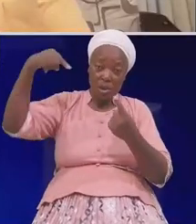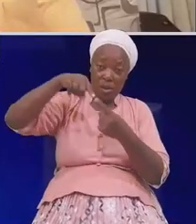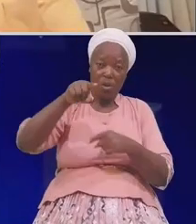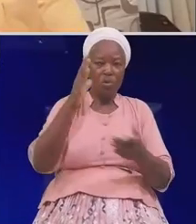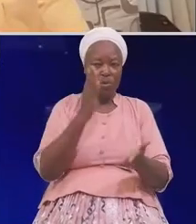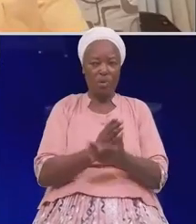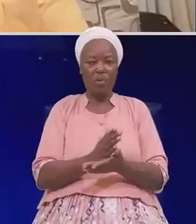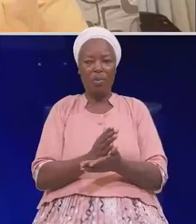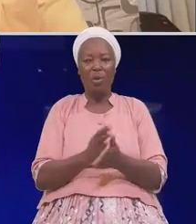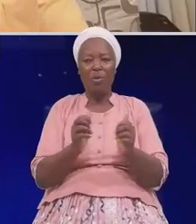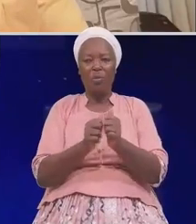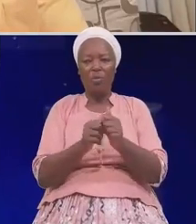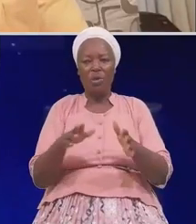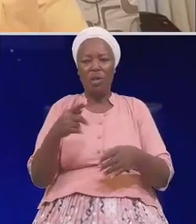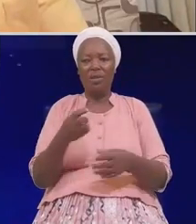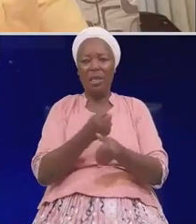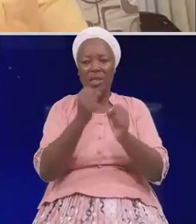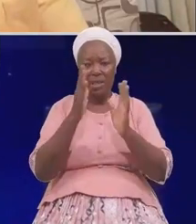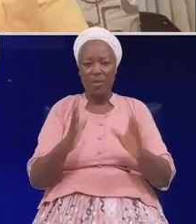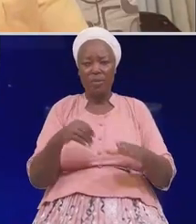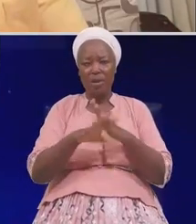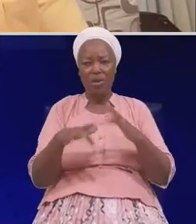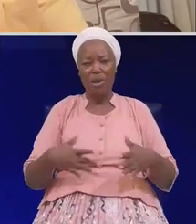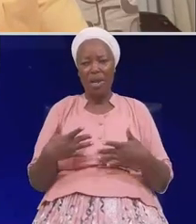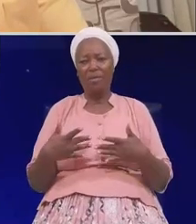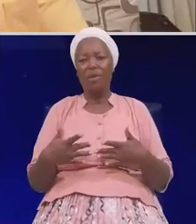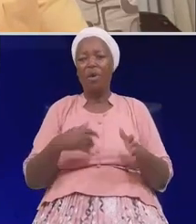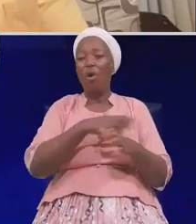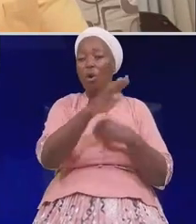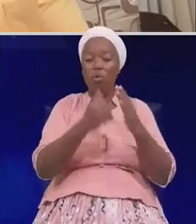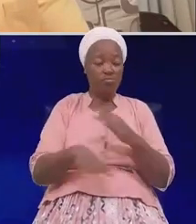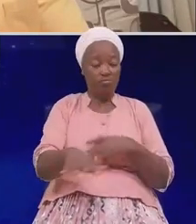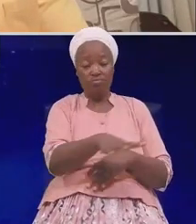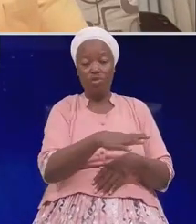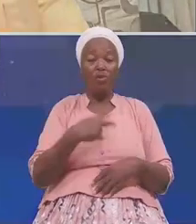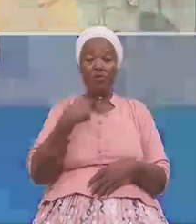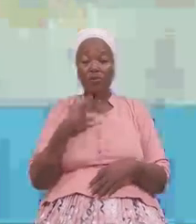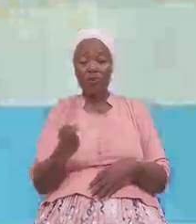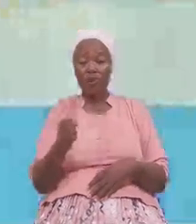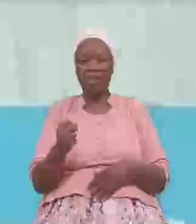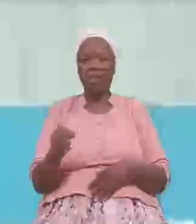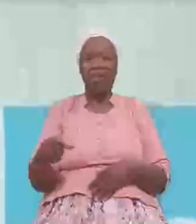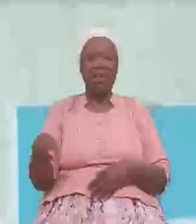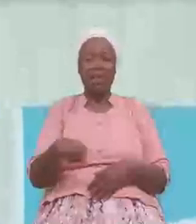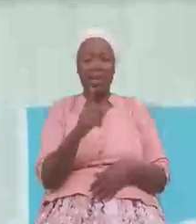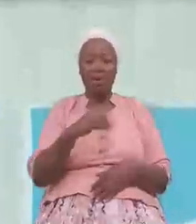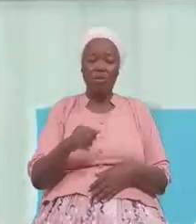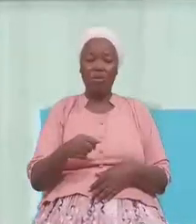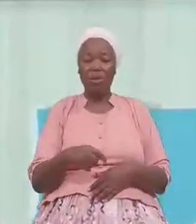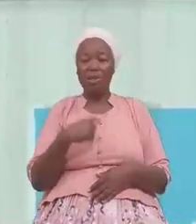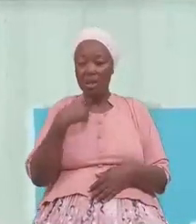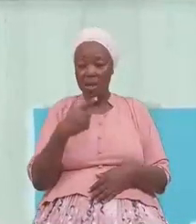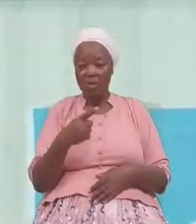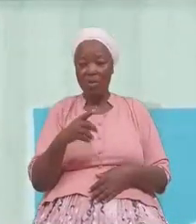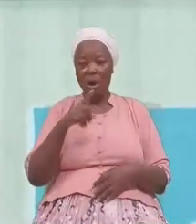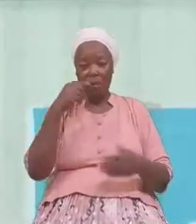le Sauveur dans ta vie, toutes ces voies vont te prouver, vont vouloir